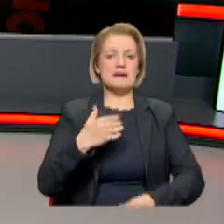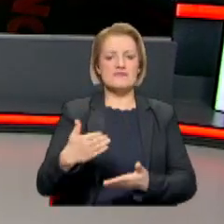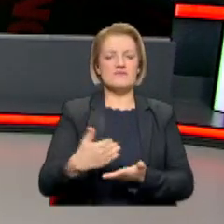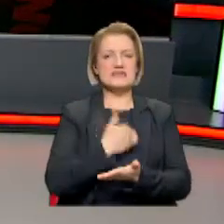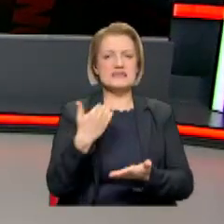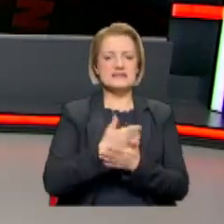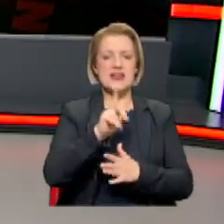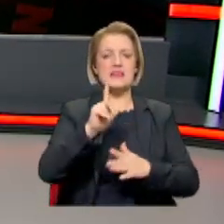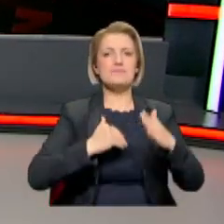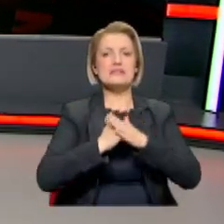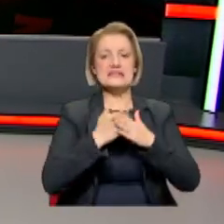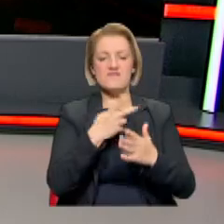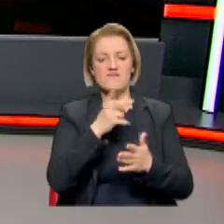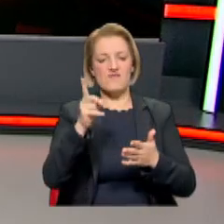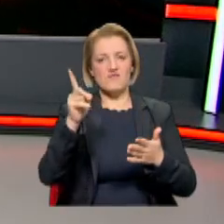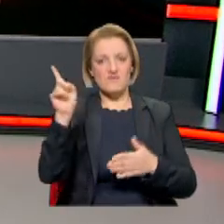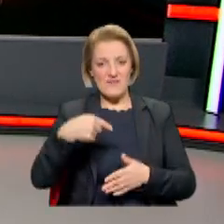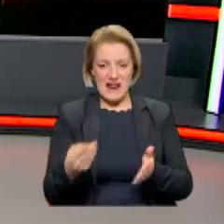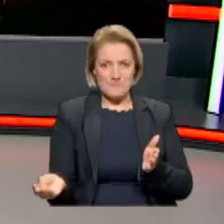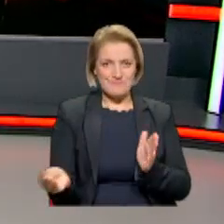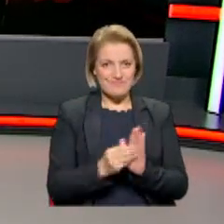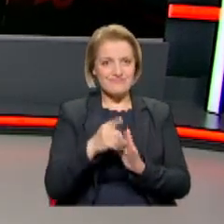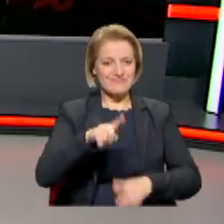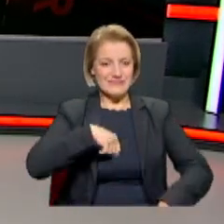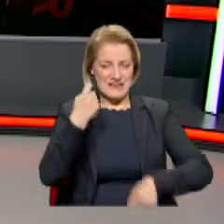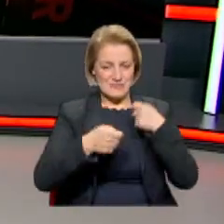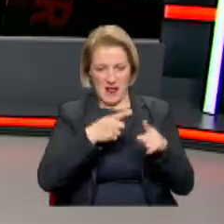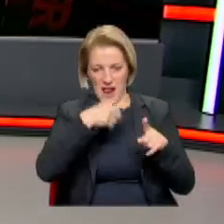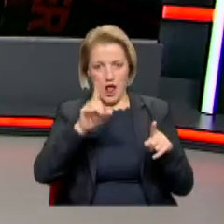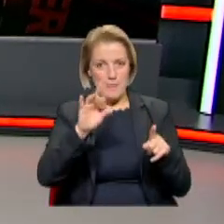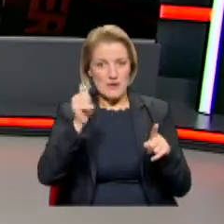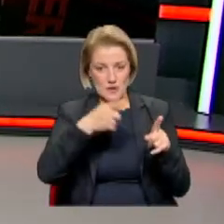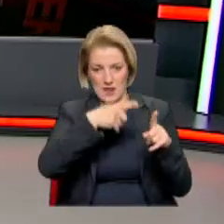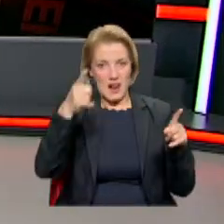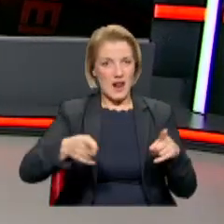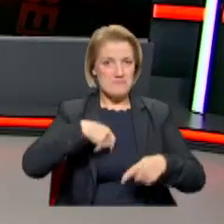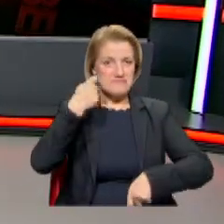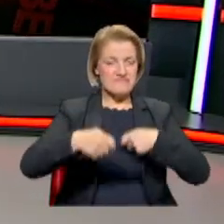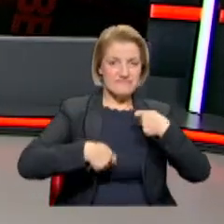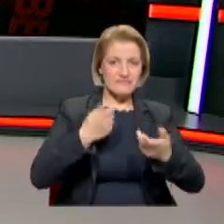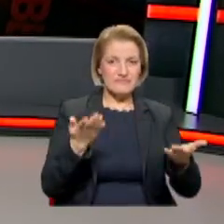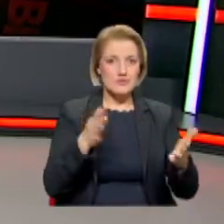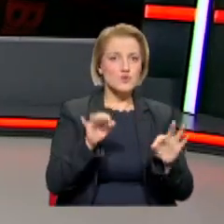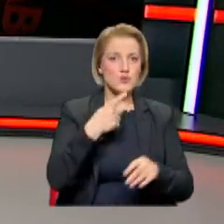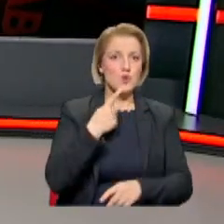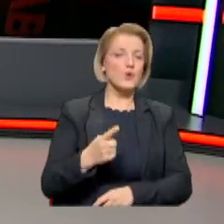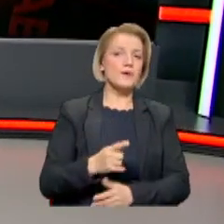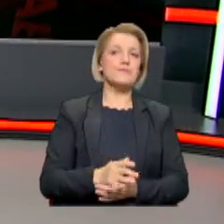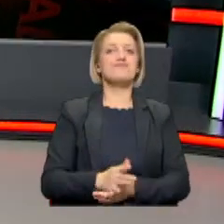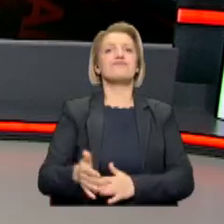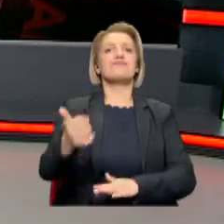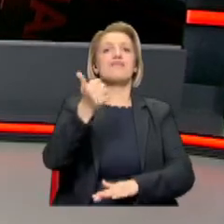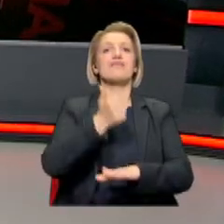kartının limitine vergi koyma saçmalığın beri yaşadıklarımız son 15 günde filan şunu söylüyor